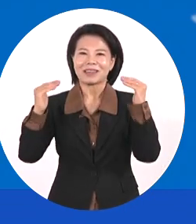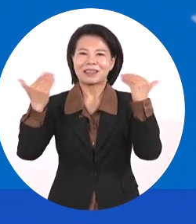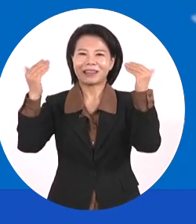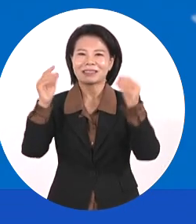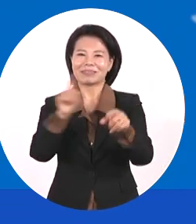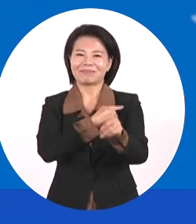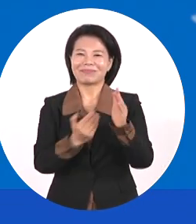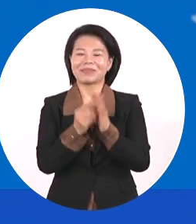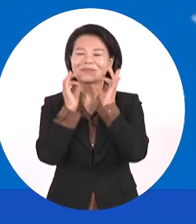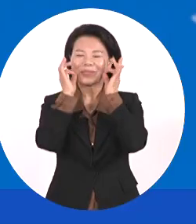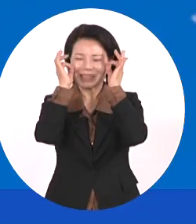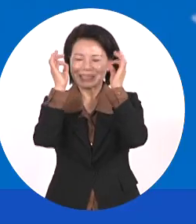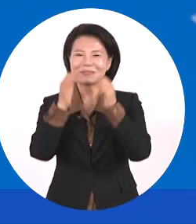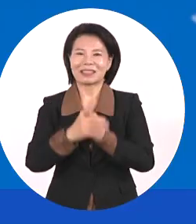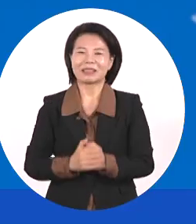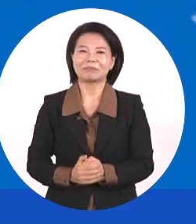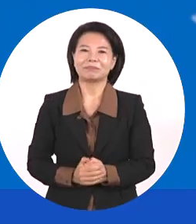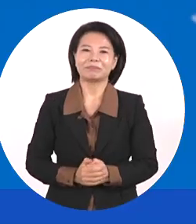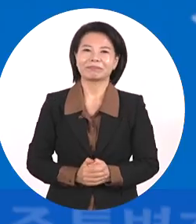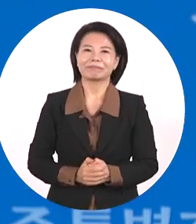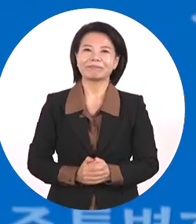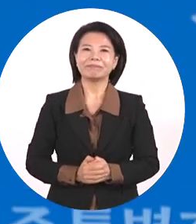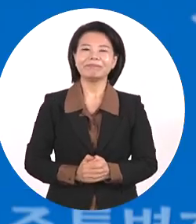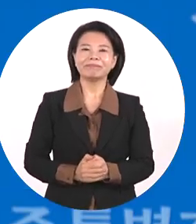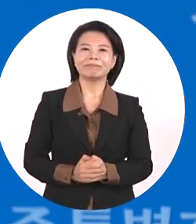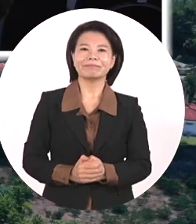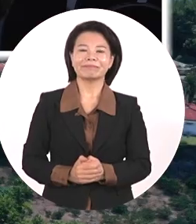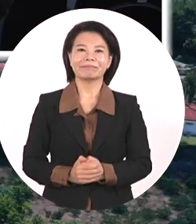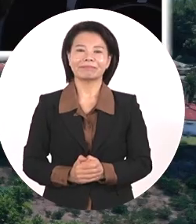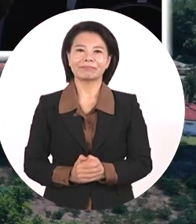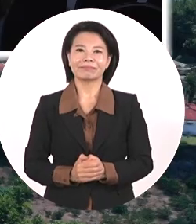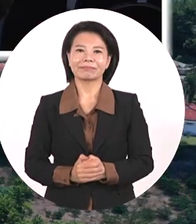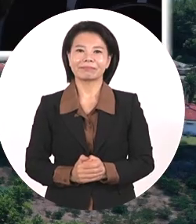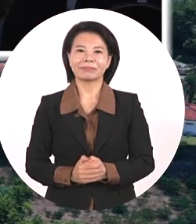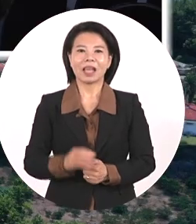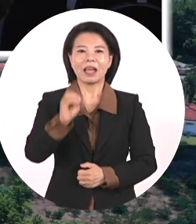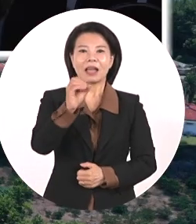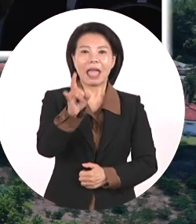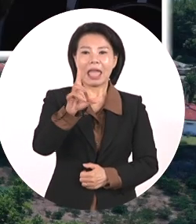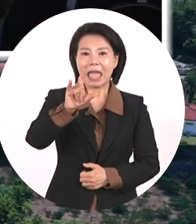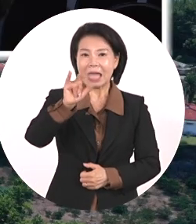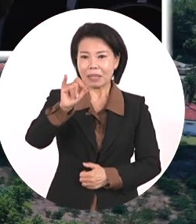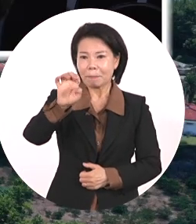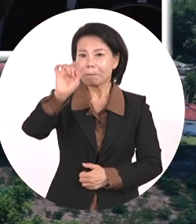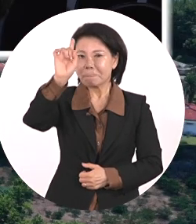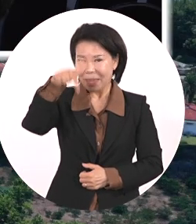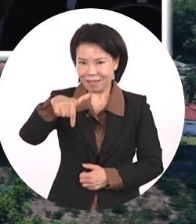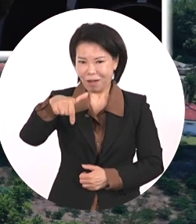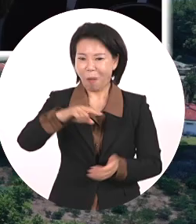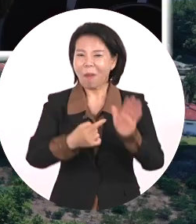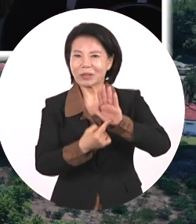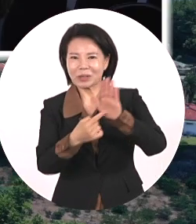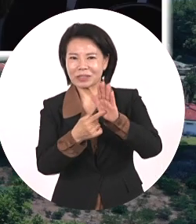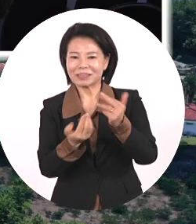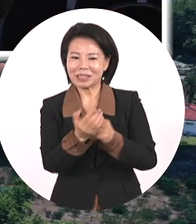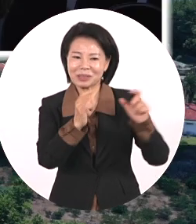플랫폼으로 성장할 수 있도록 지원해 나가도록 하겠습니다. 다음은 에이펙 소식입니다.